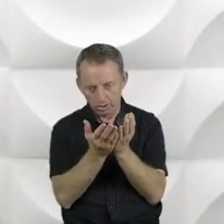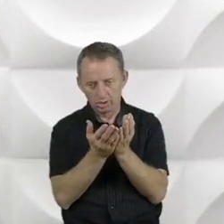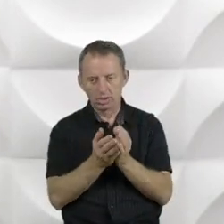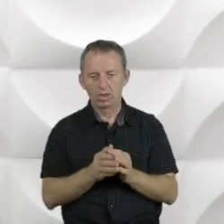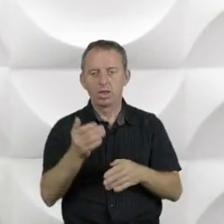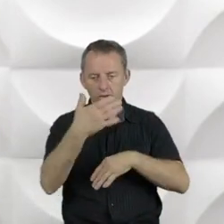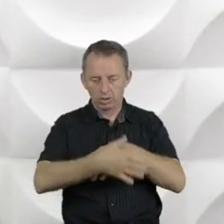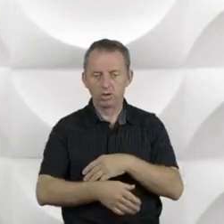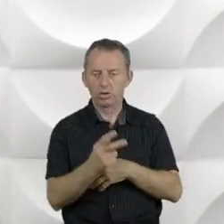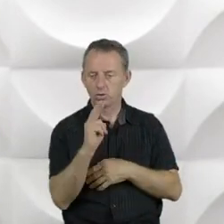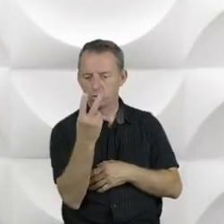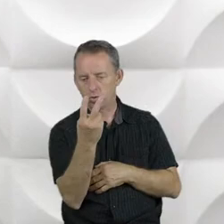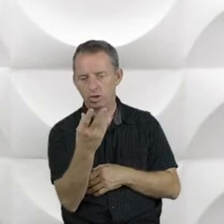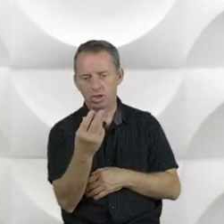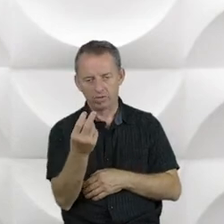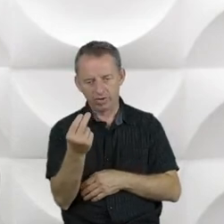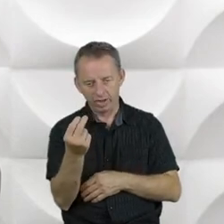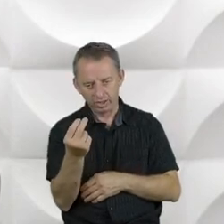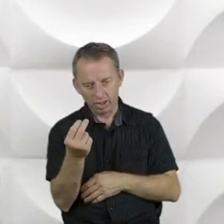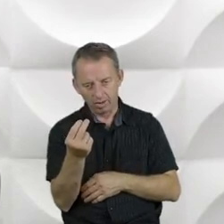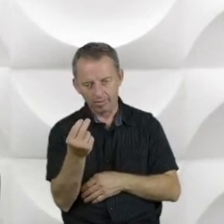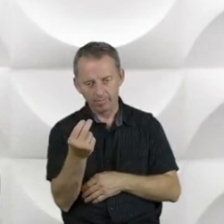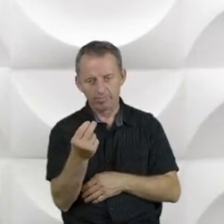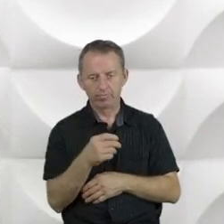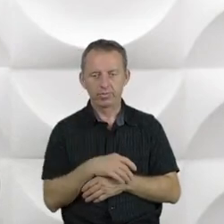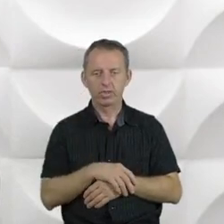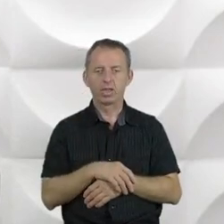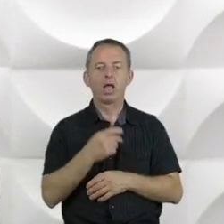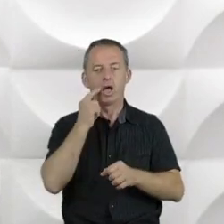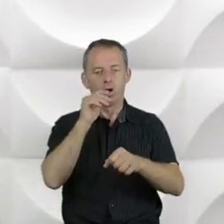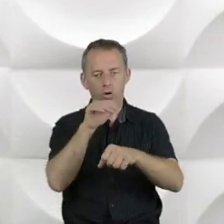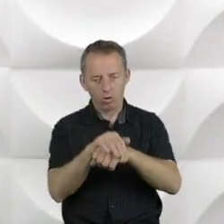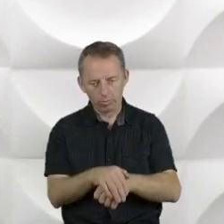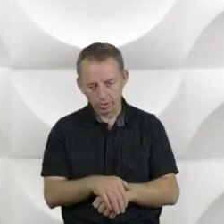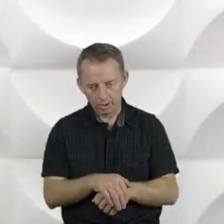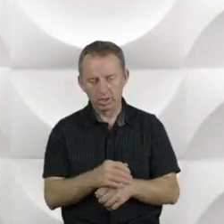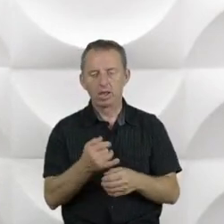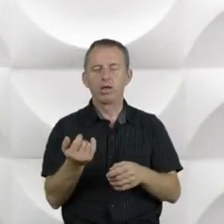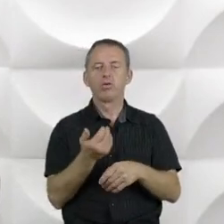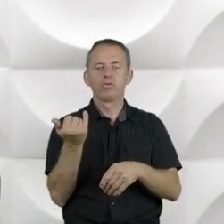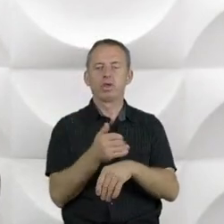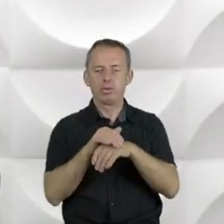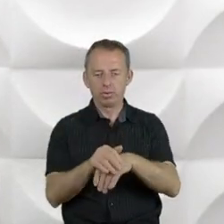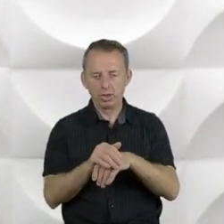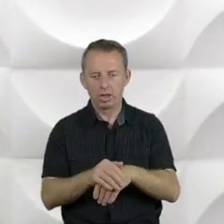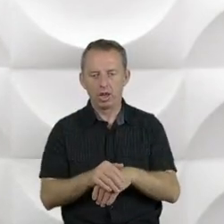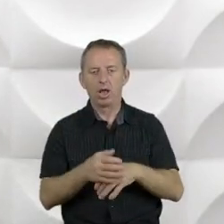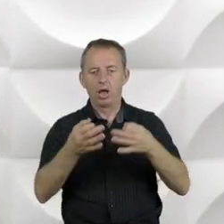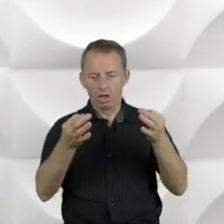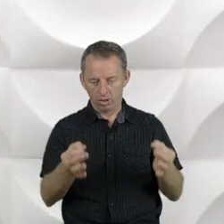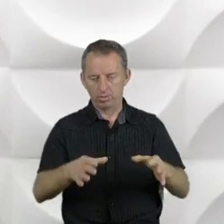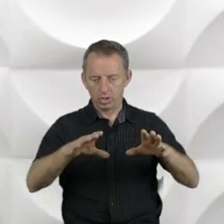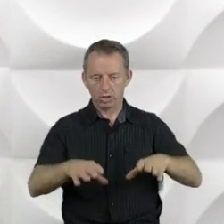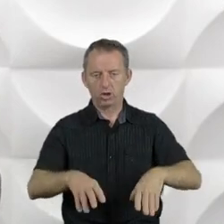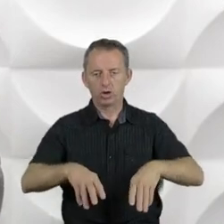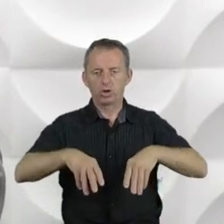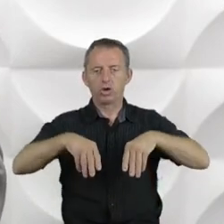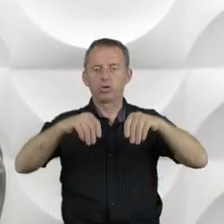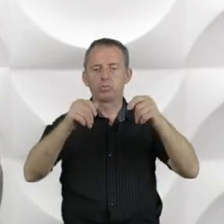zakończyły się lekcje drugiego kwartału. Obietnica, wieczne przymierze. Obecnie rozpoczyna